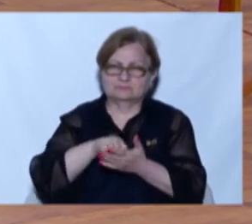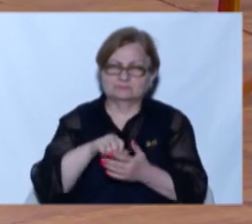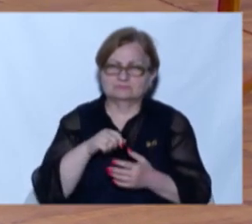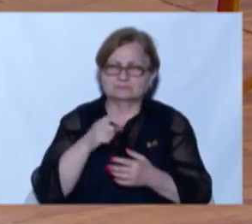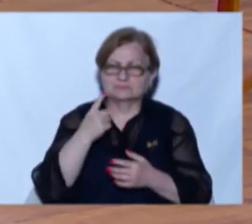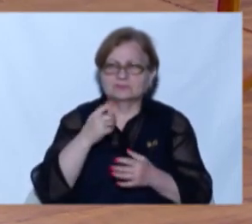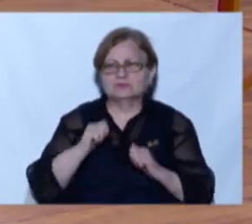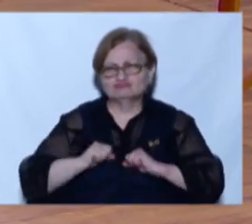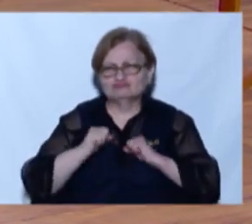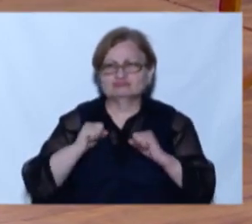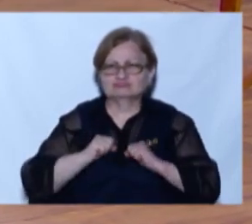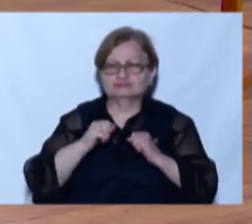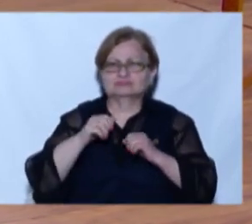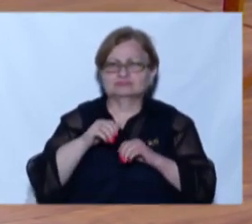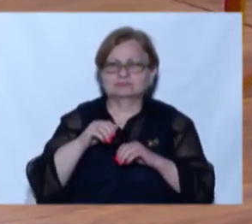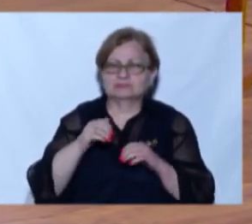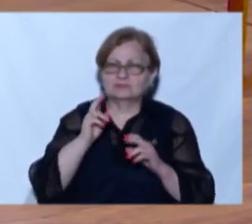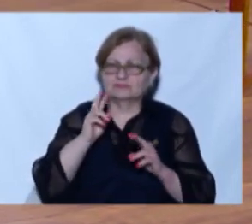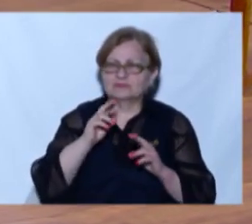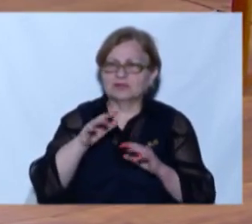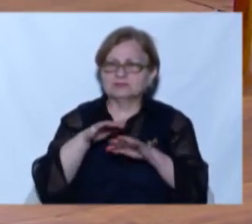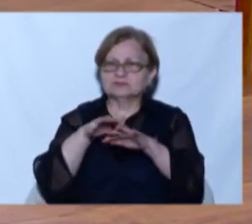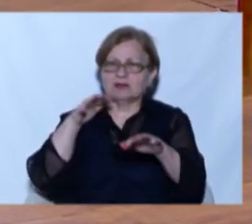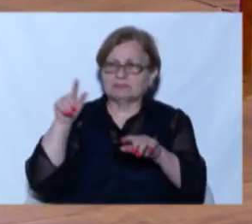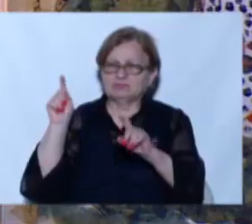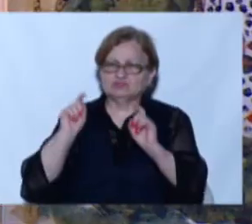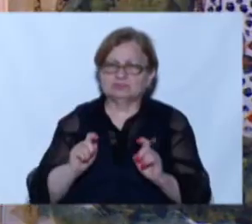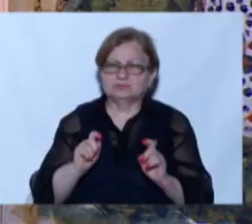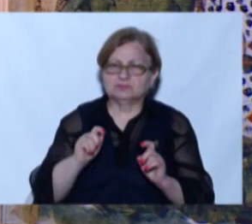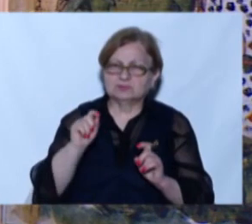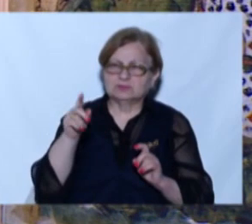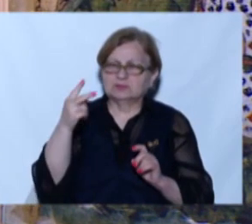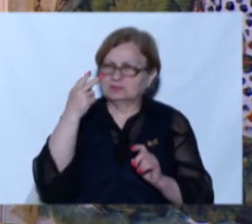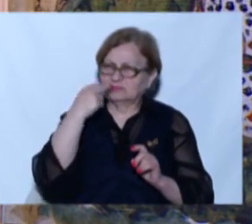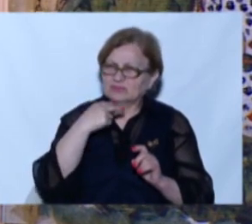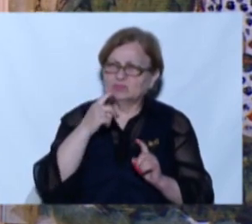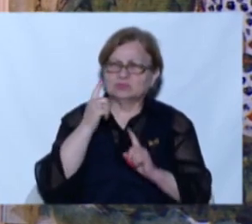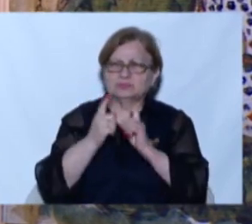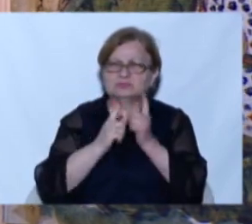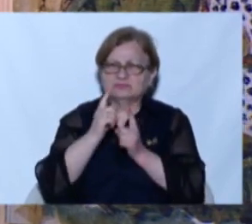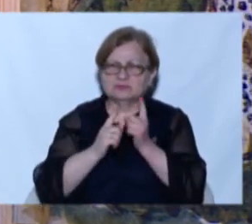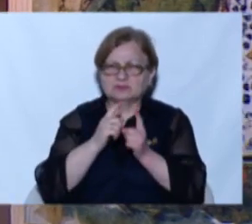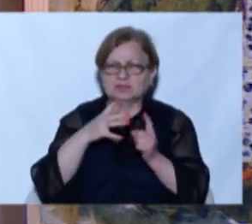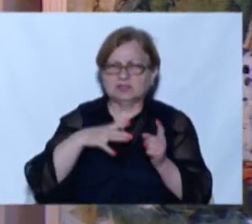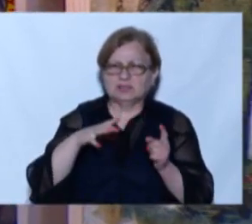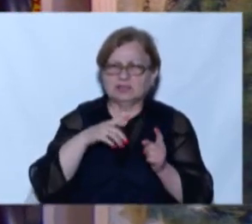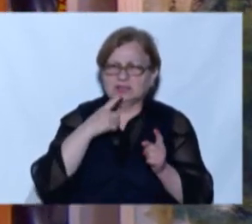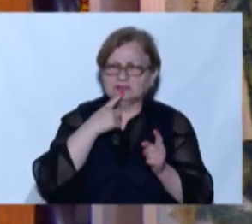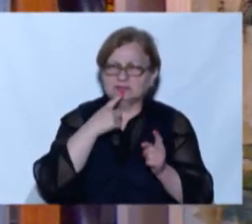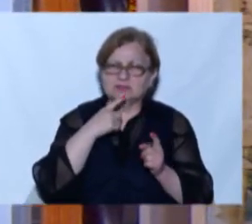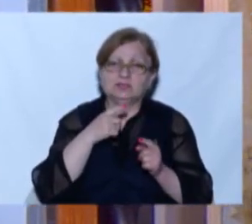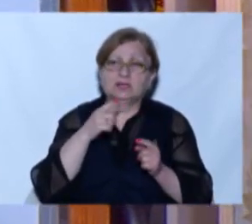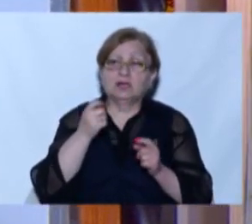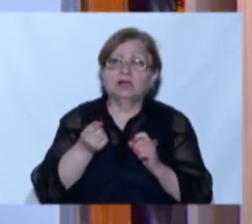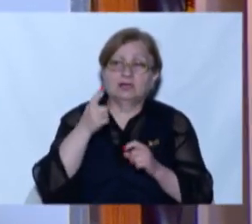გავდივართ რეპეტიციას სცენაზე. დარბაზში ზის ვიღაც უცნაური ტიპი, რომელიც გვისწორებს ქართულს. ასე გავიცანი რეზო